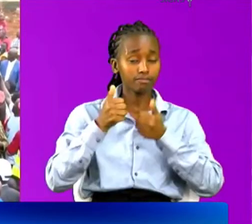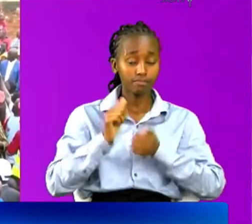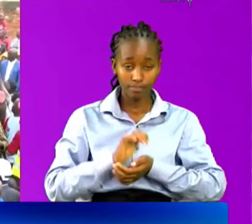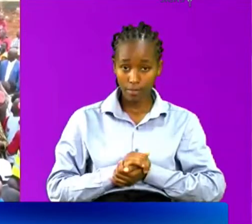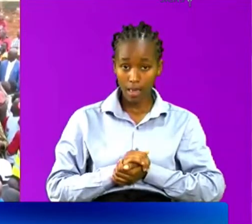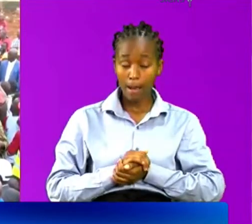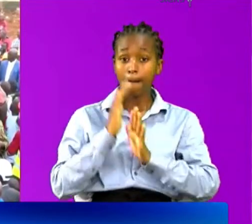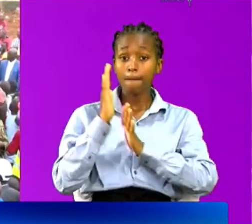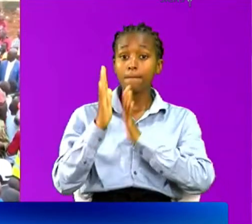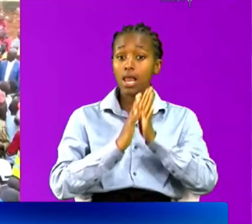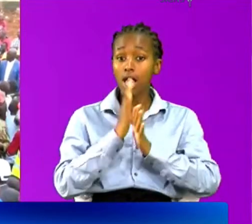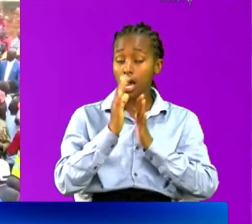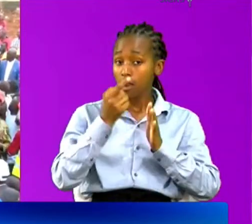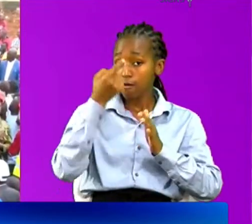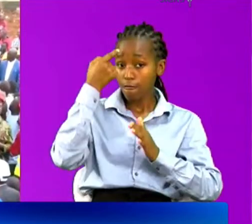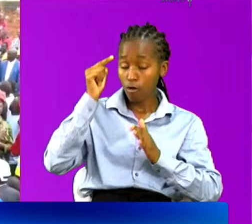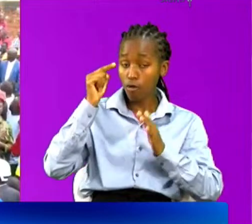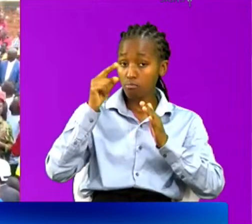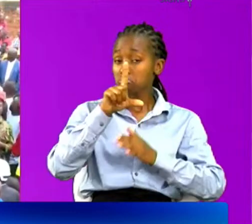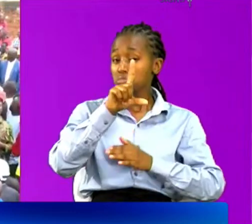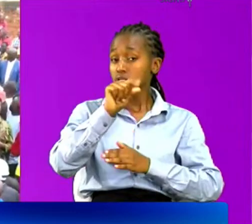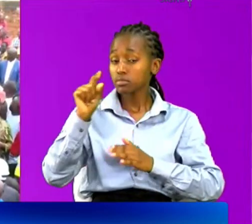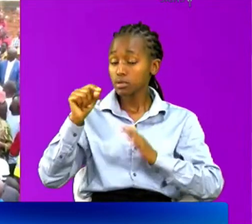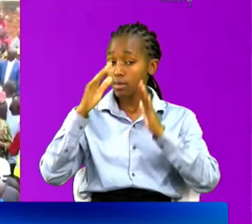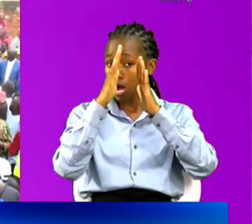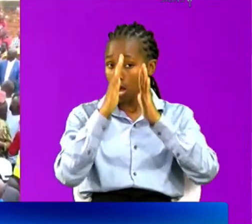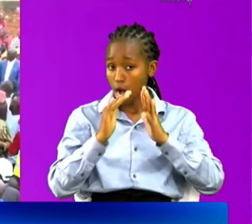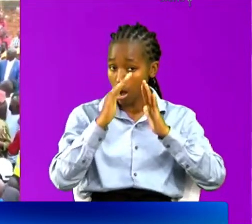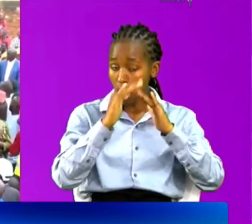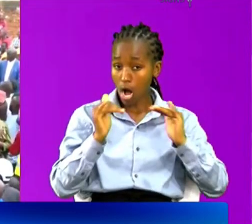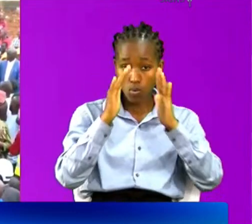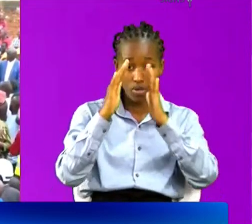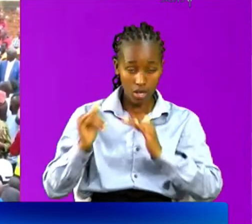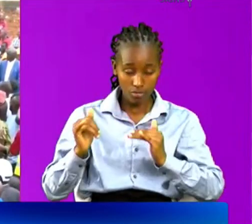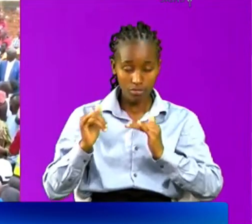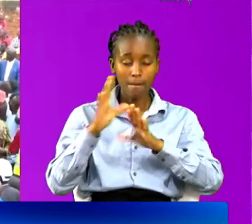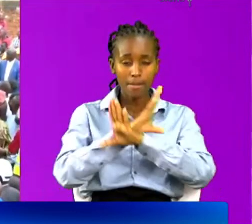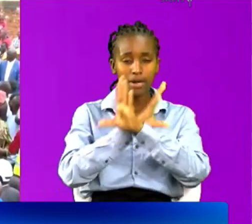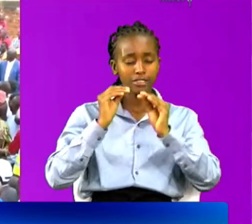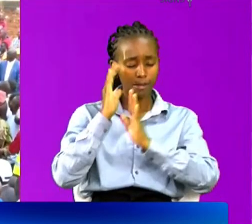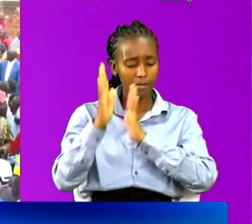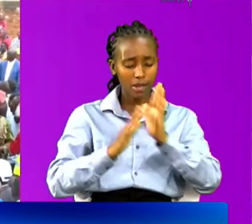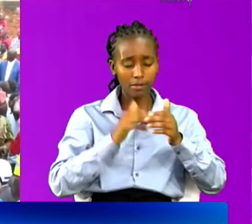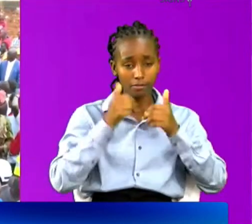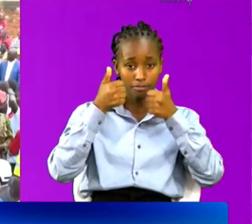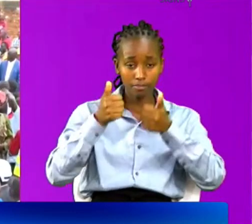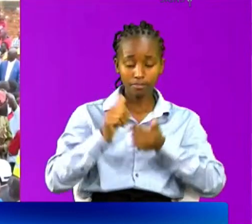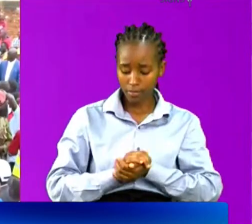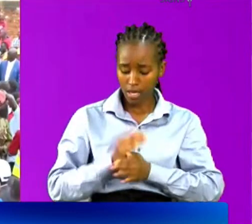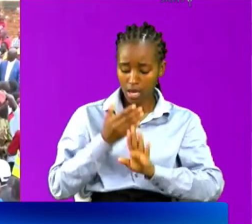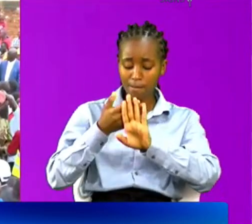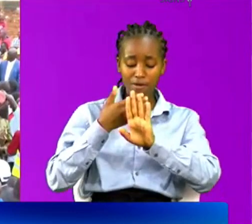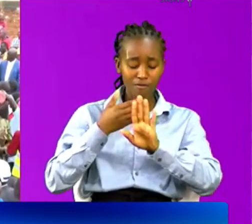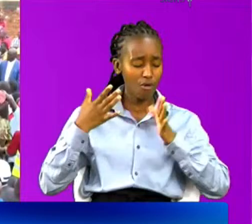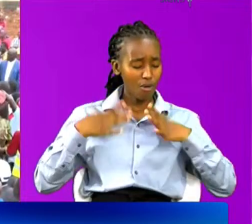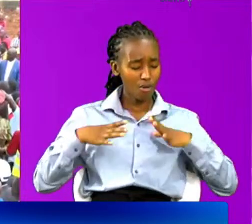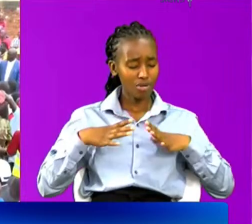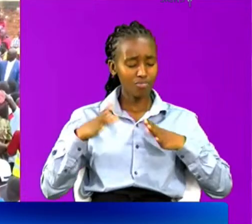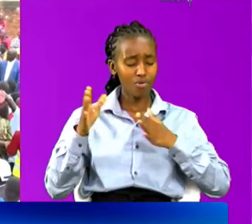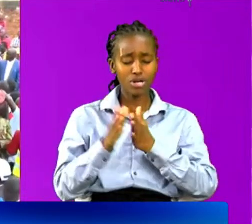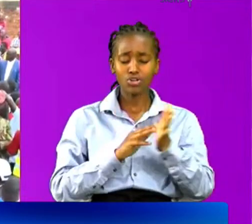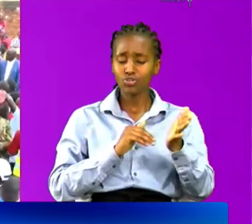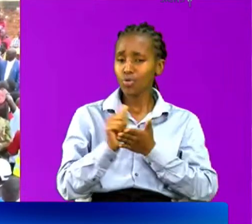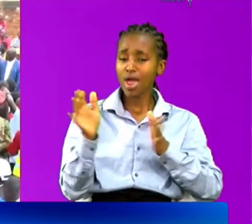housing rais alipanga vizuri. Unajua wengine waliharibu Kenya, walikuwa nafikiria rais hata toboa.